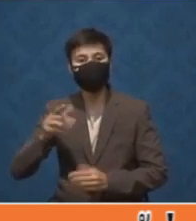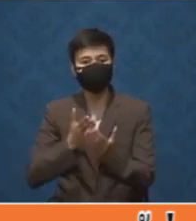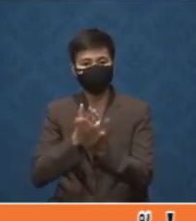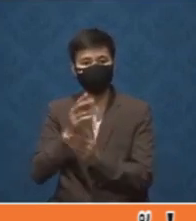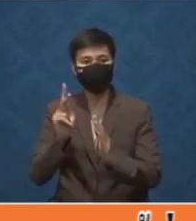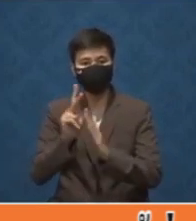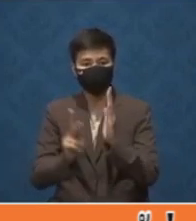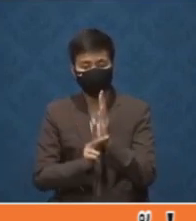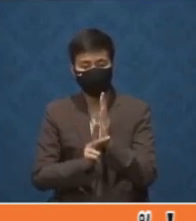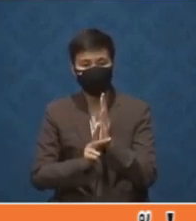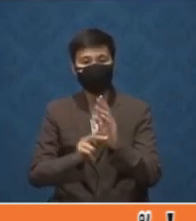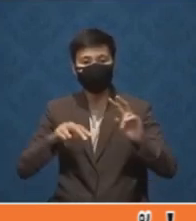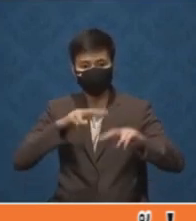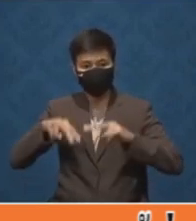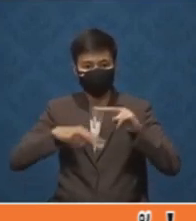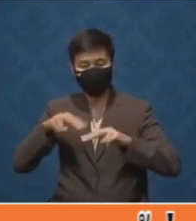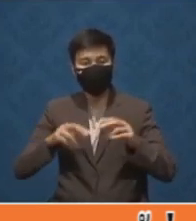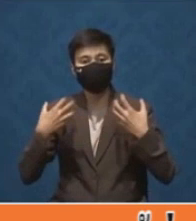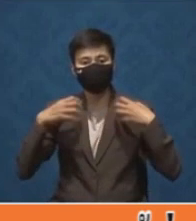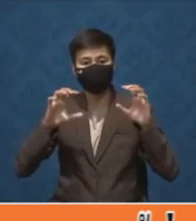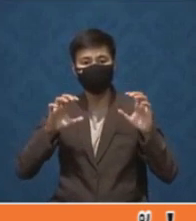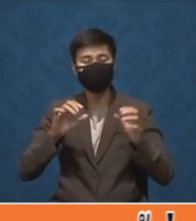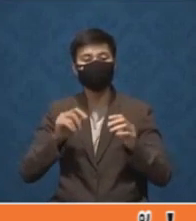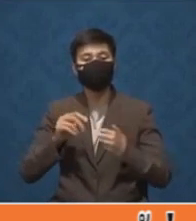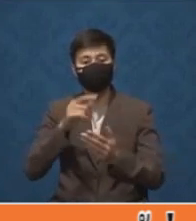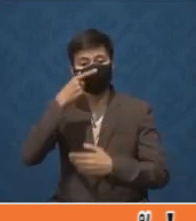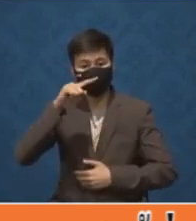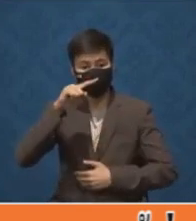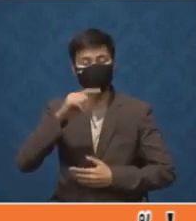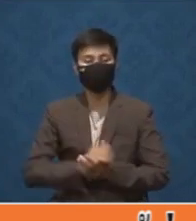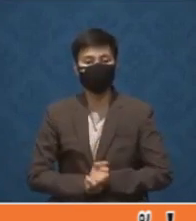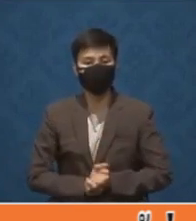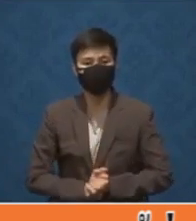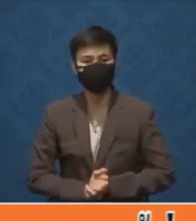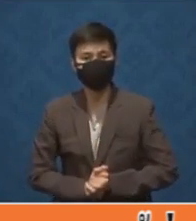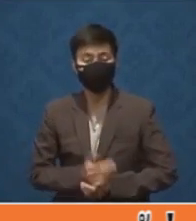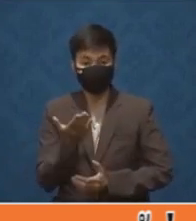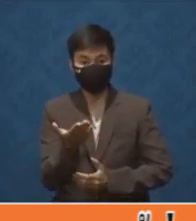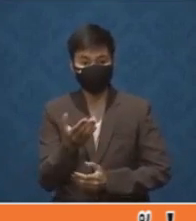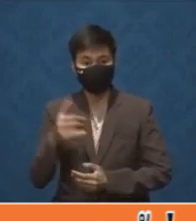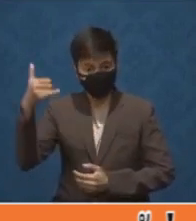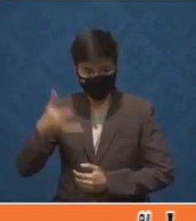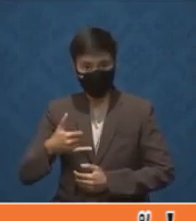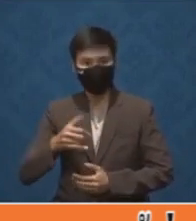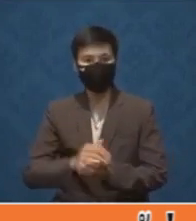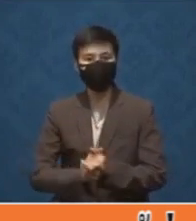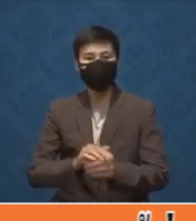การบริหารราชการแผ่นดินกองกฎหมายการบริหารราชการแผ่นดินเชิญเข้ามาข้างในห้องประชุม